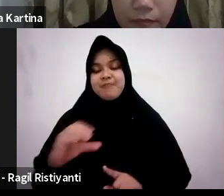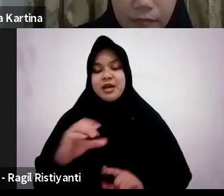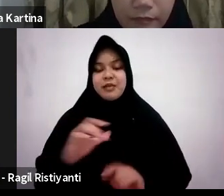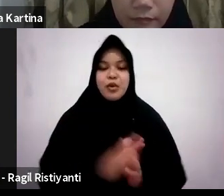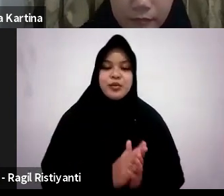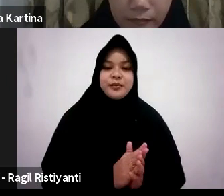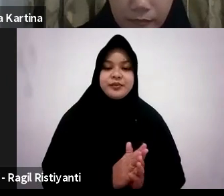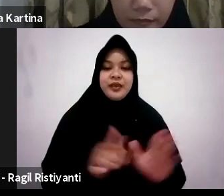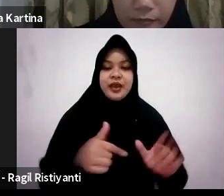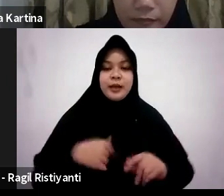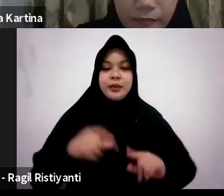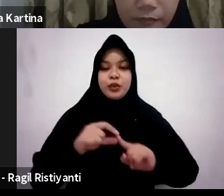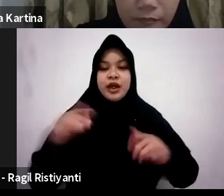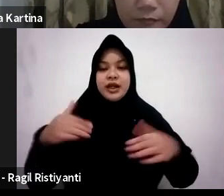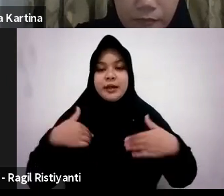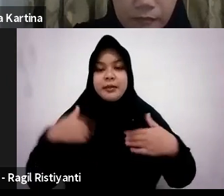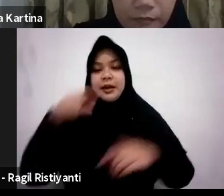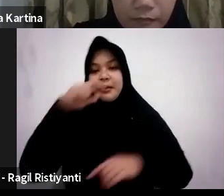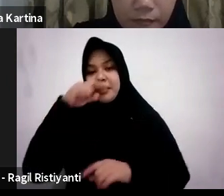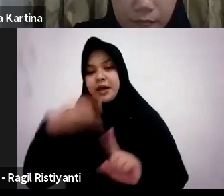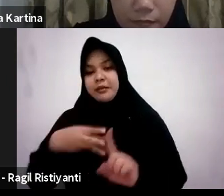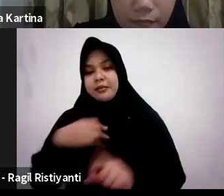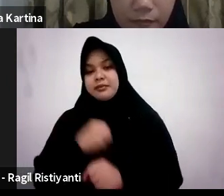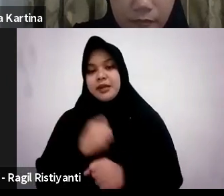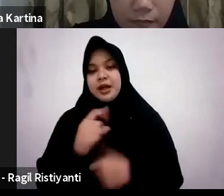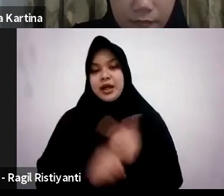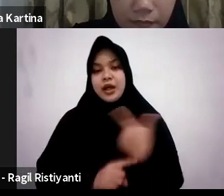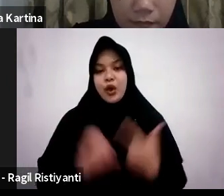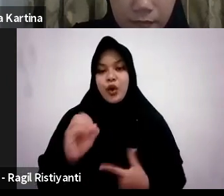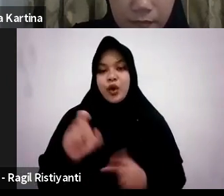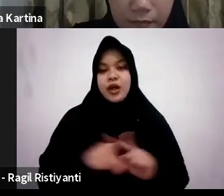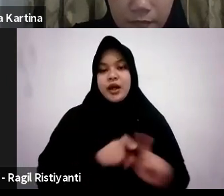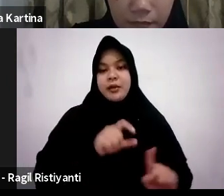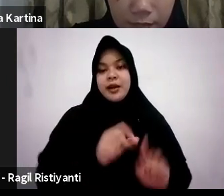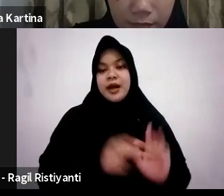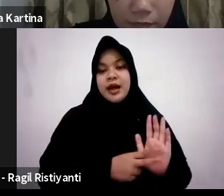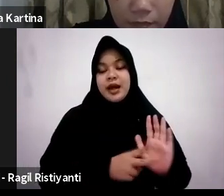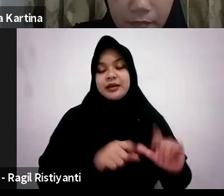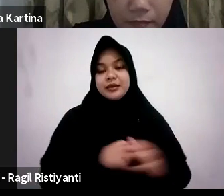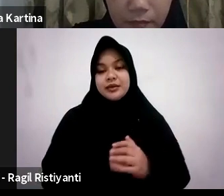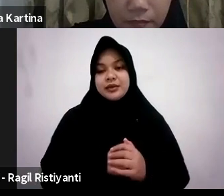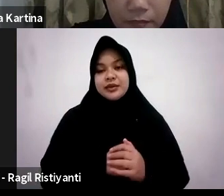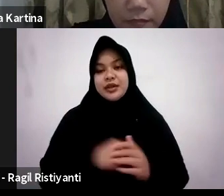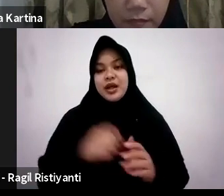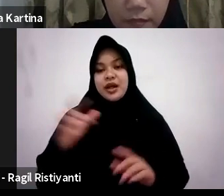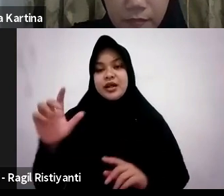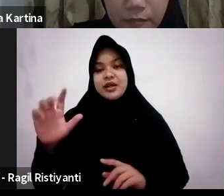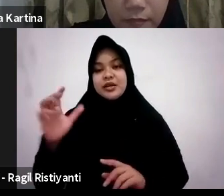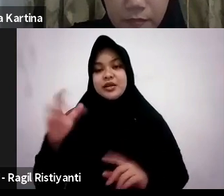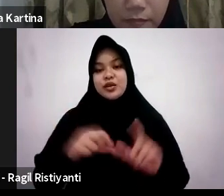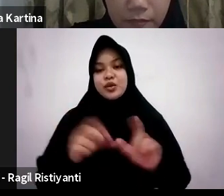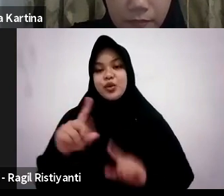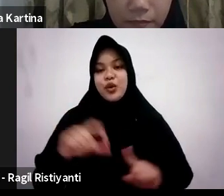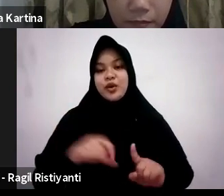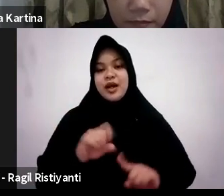ketiga dokter sebagian MSG dari pkbts Surakarta style keempat pada Bapak Toha